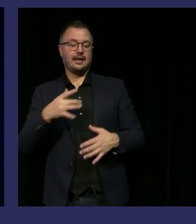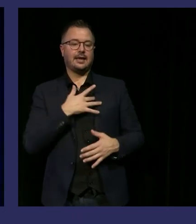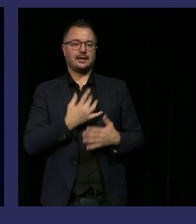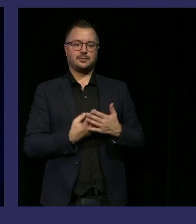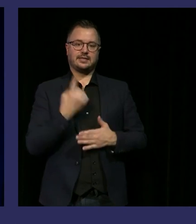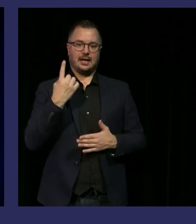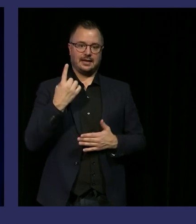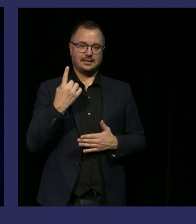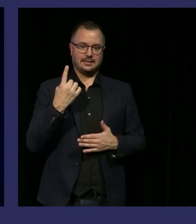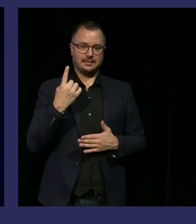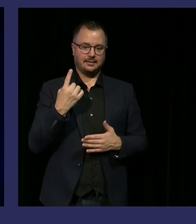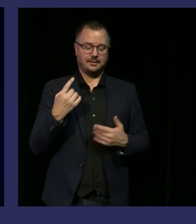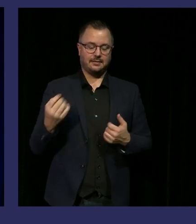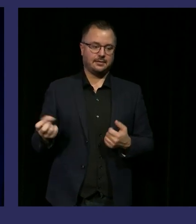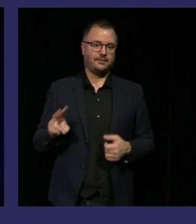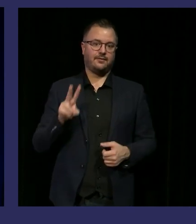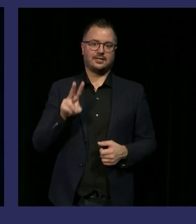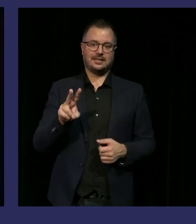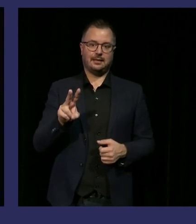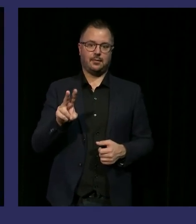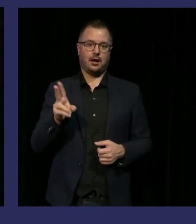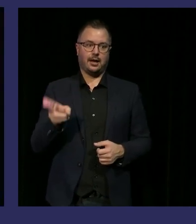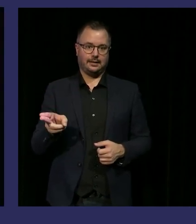Wasim Sahid.